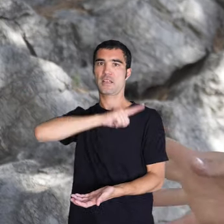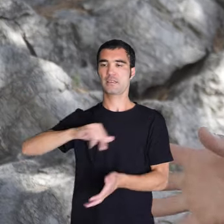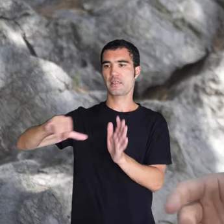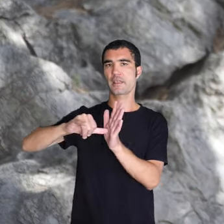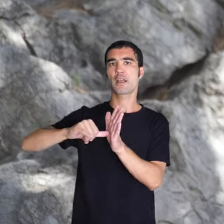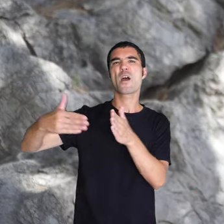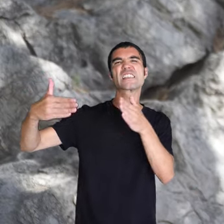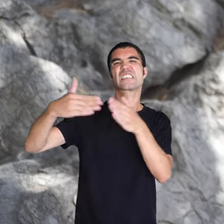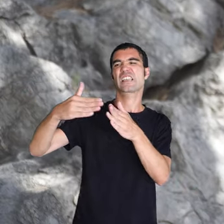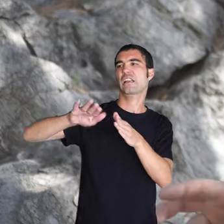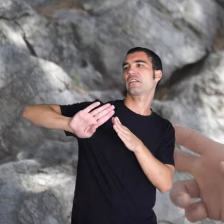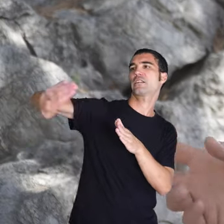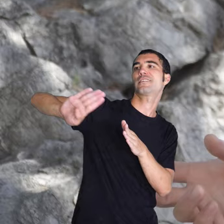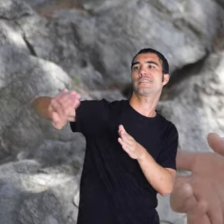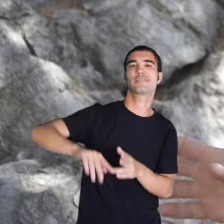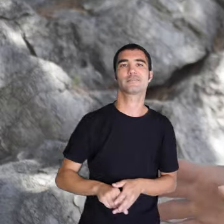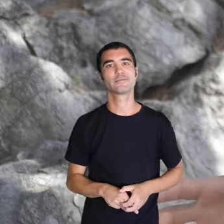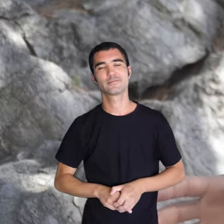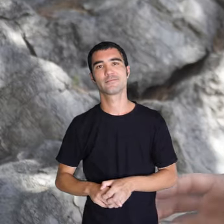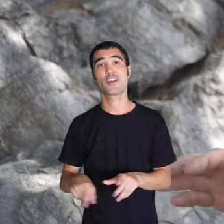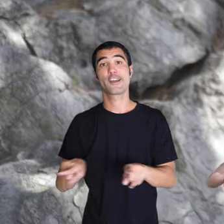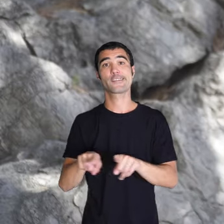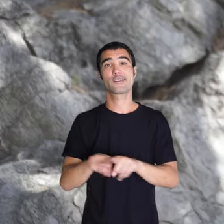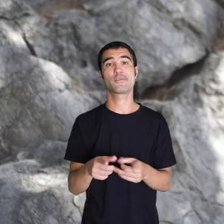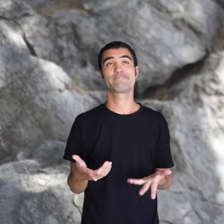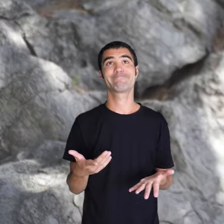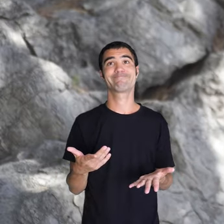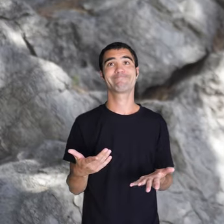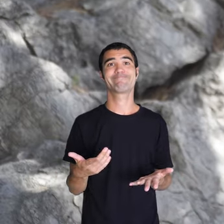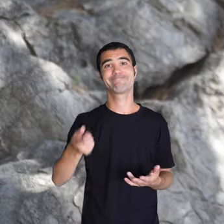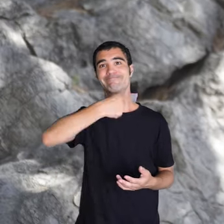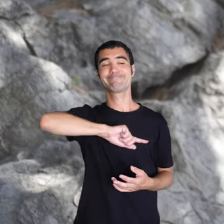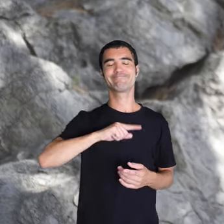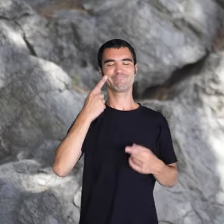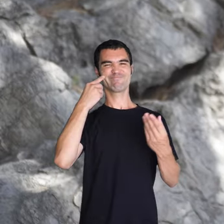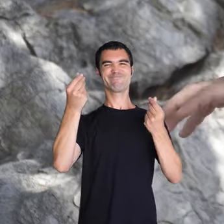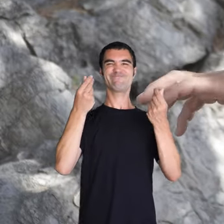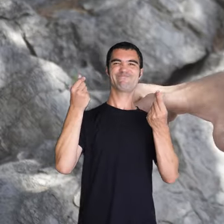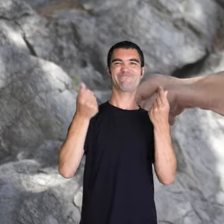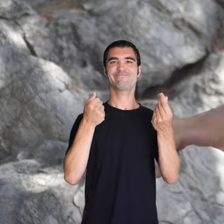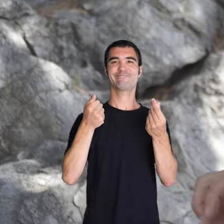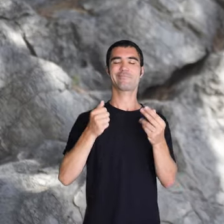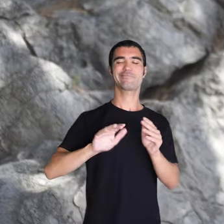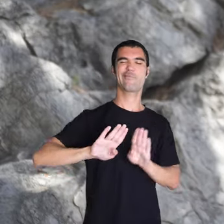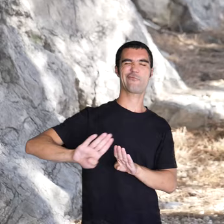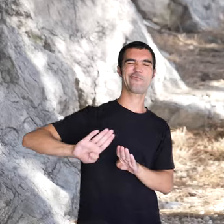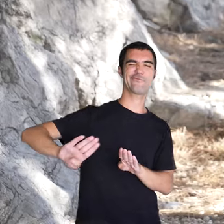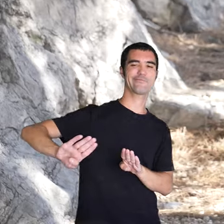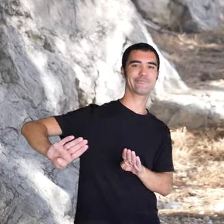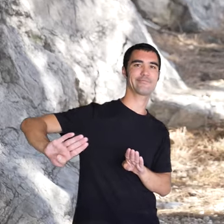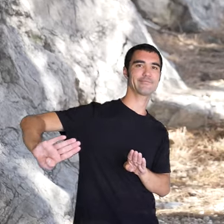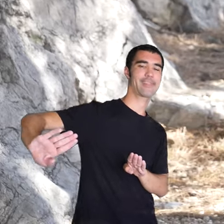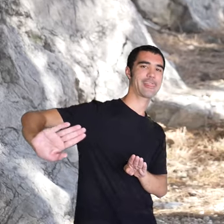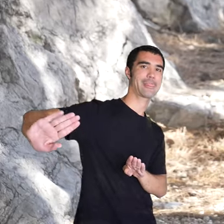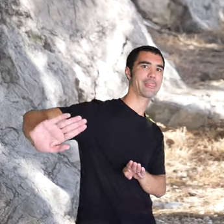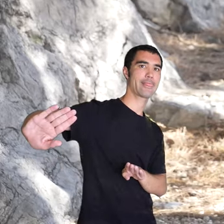a un racó. Diguem que és com una manera de que indirectament ho hem mogut a un costat,